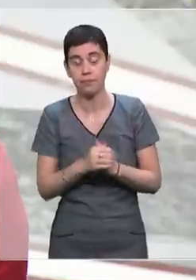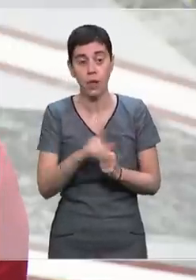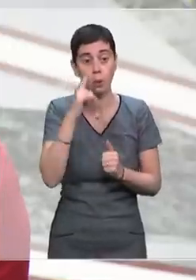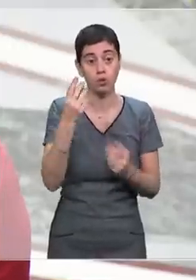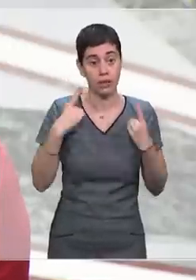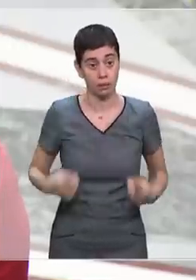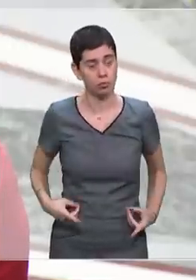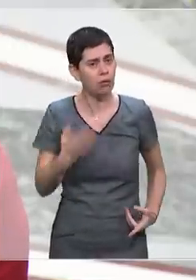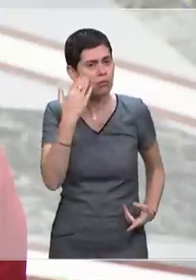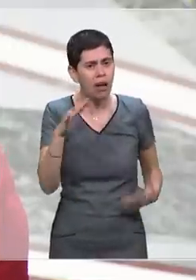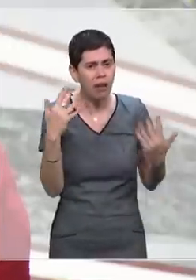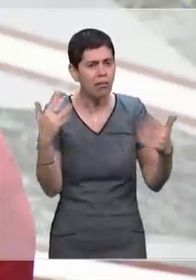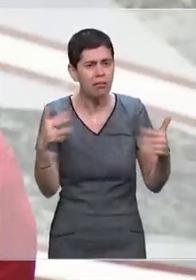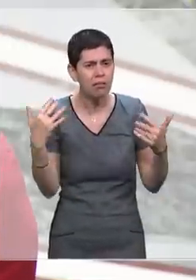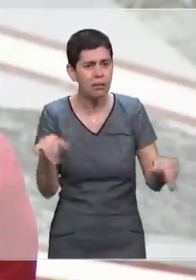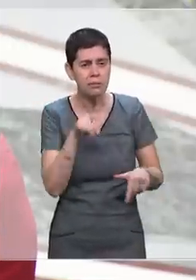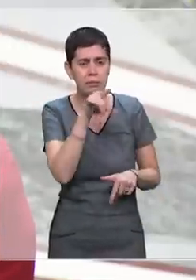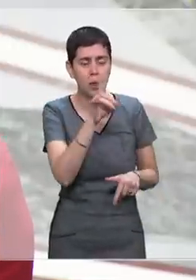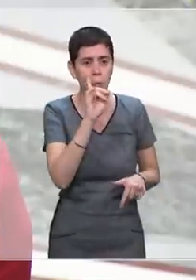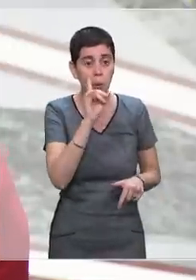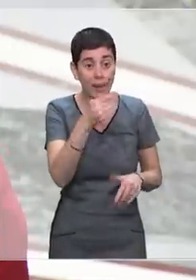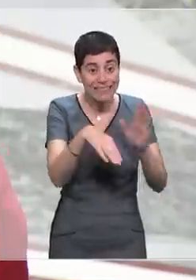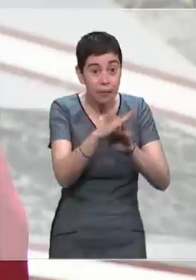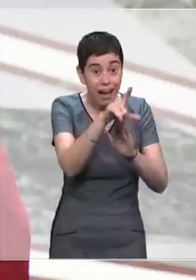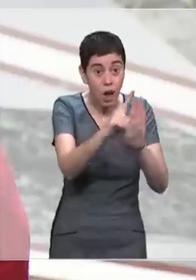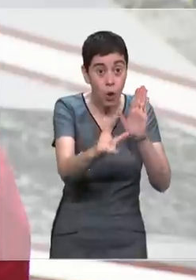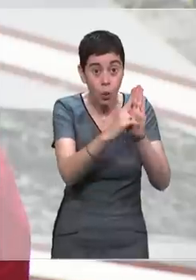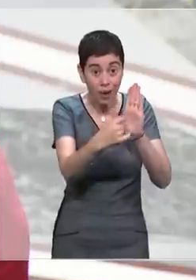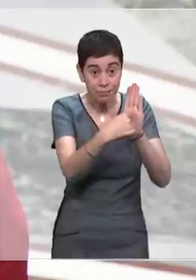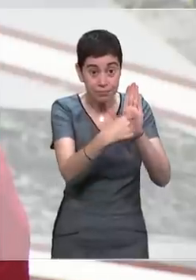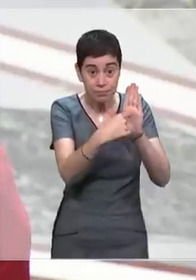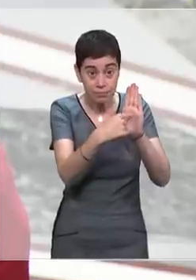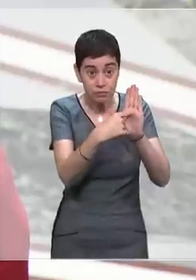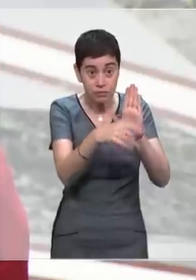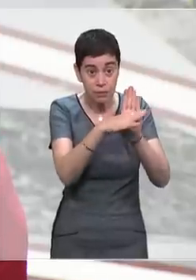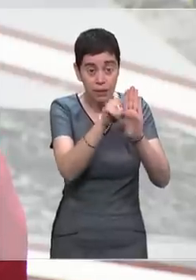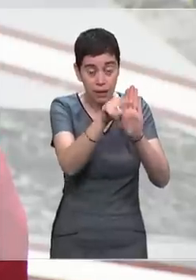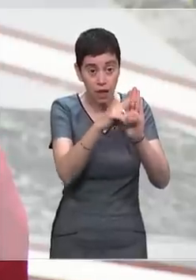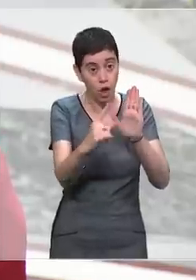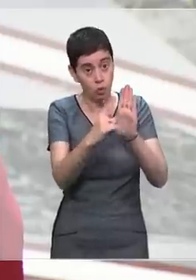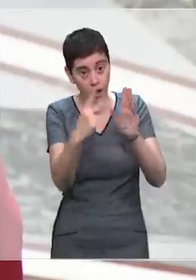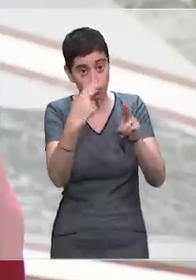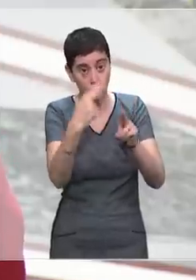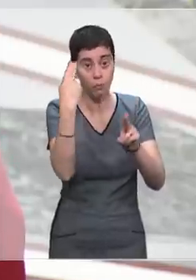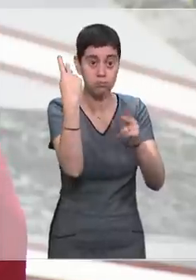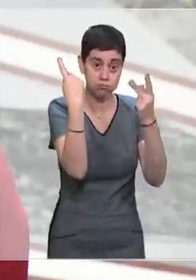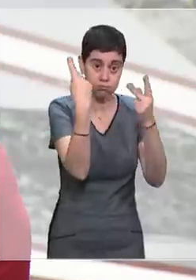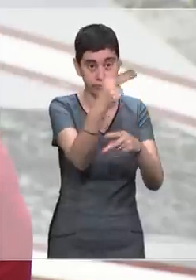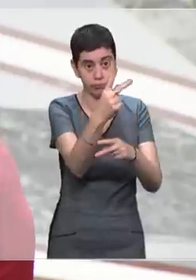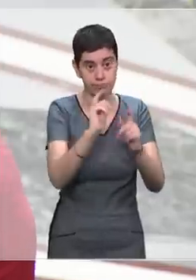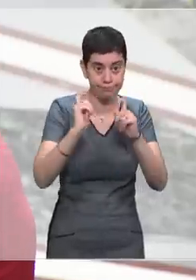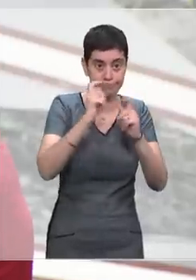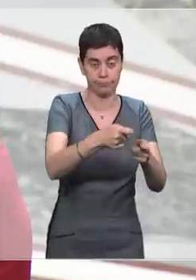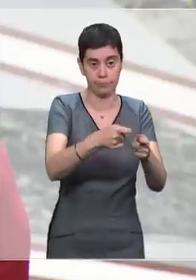vous le savez mieux que quiconque, car vous êtes à l'origine de la loi sur le devoir de vigilance qui porte votre nom et dont notre pays s'est